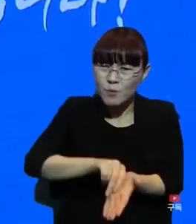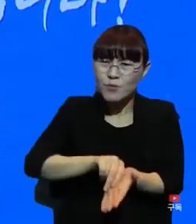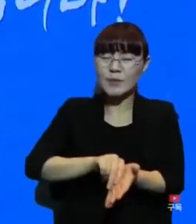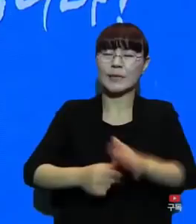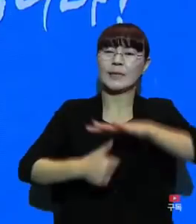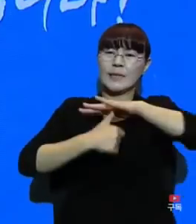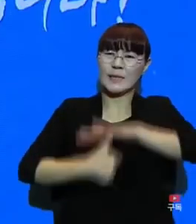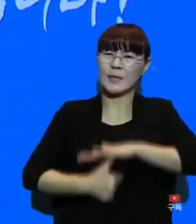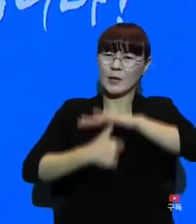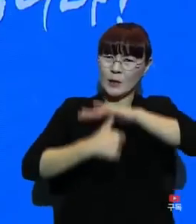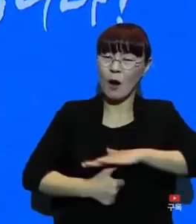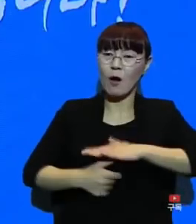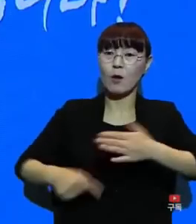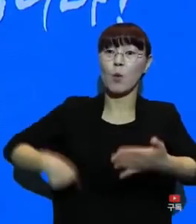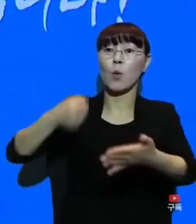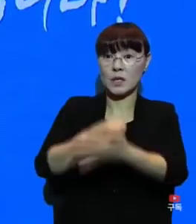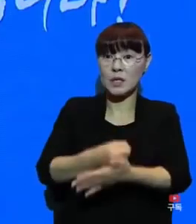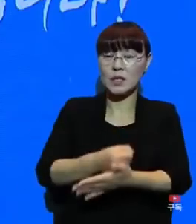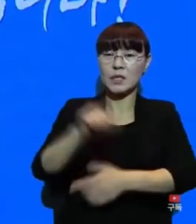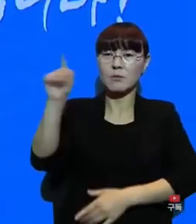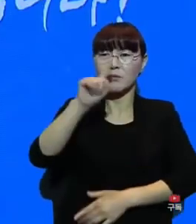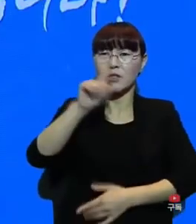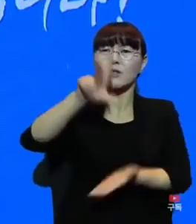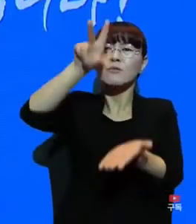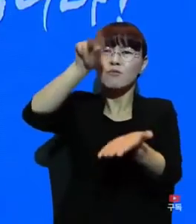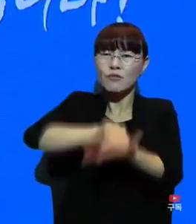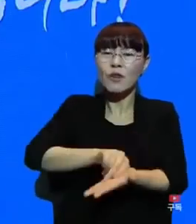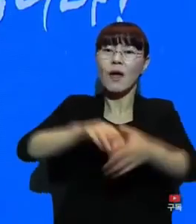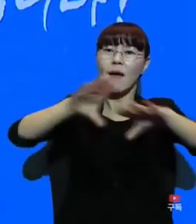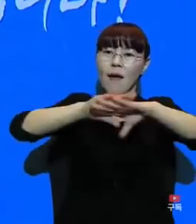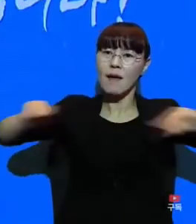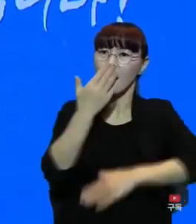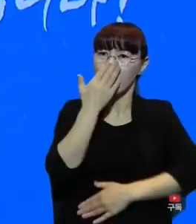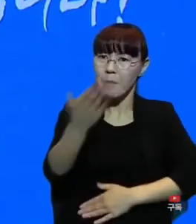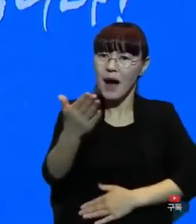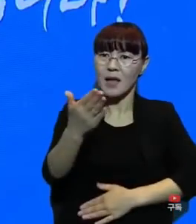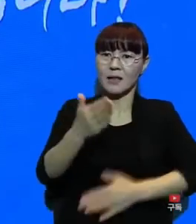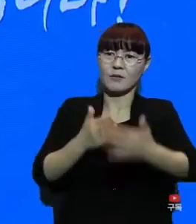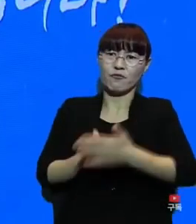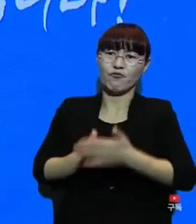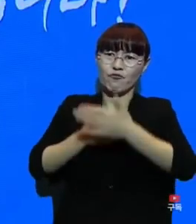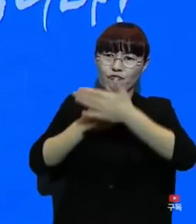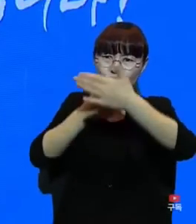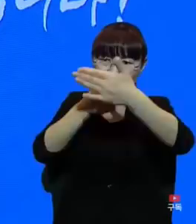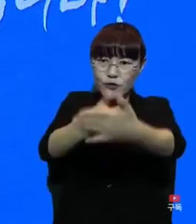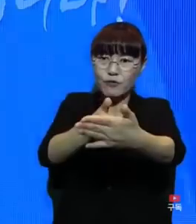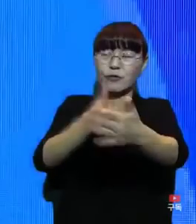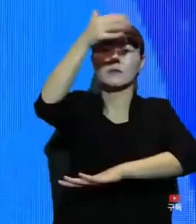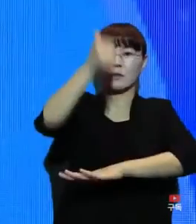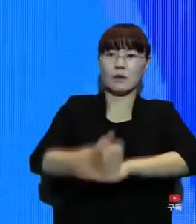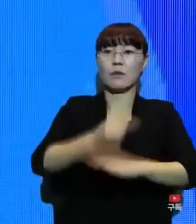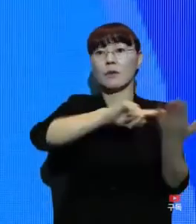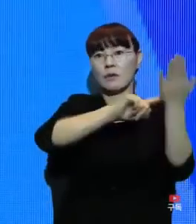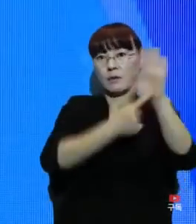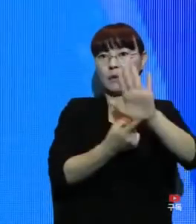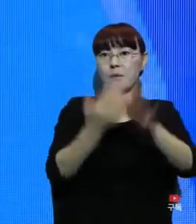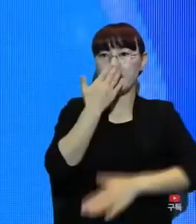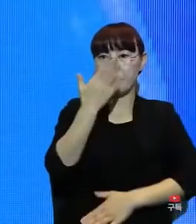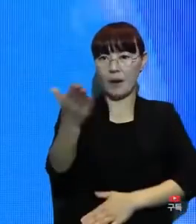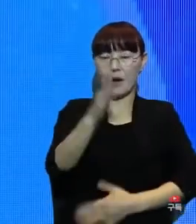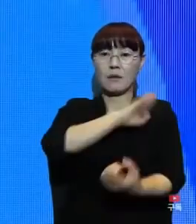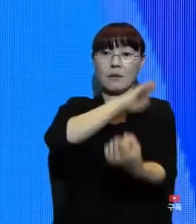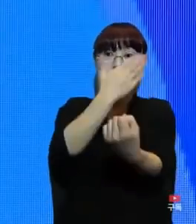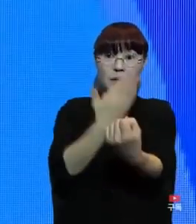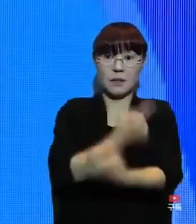만드는 용기가 있고 어떠한 난관도 이겨내는 강력한 추진력으로 성과를 보여 드렸습니다 실력이